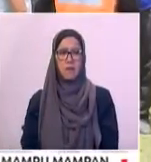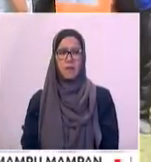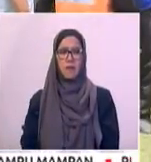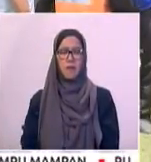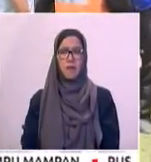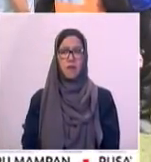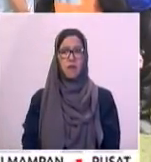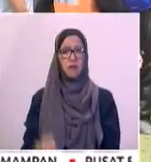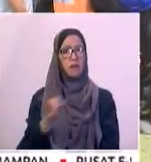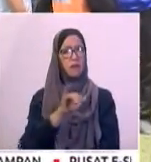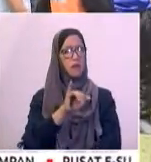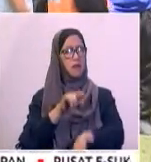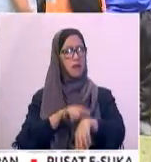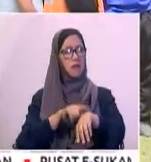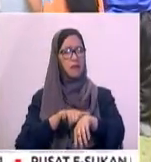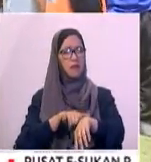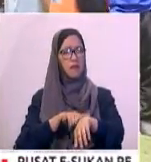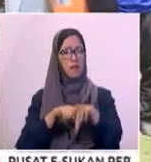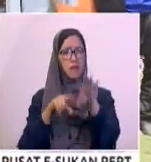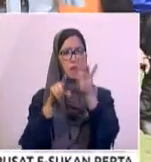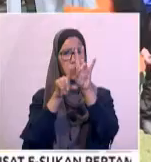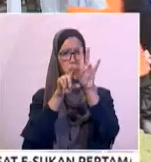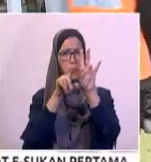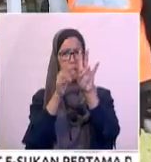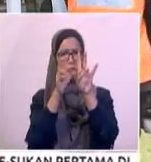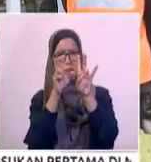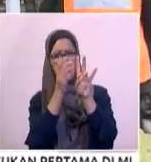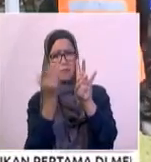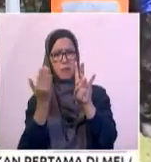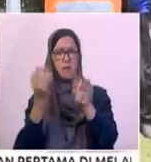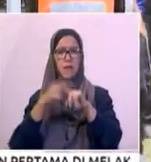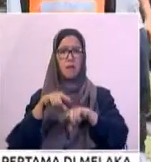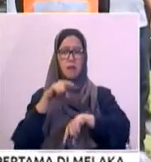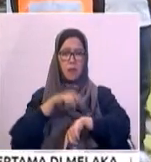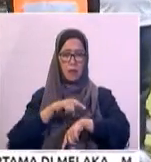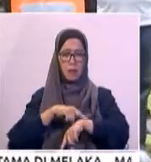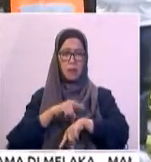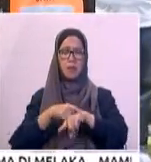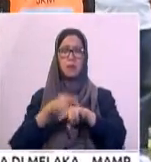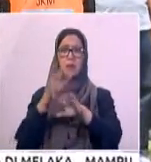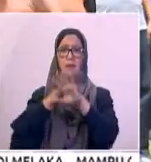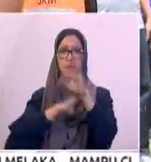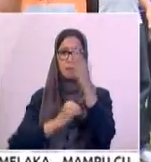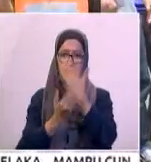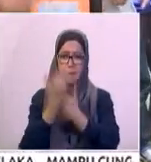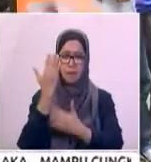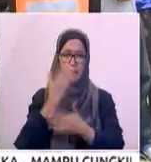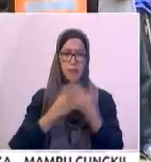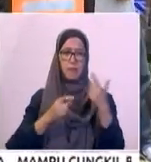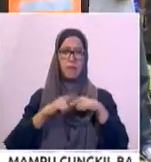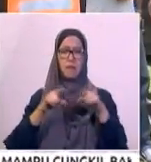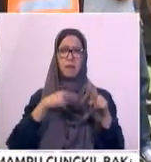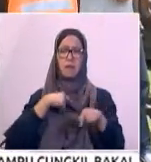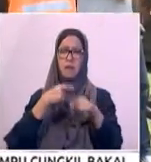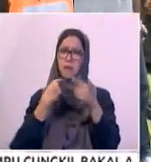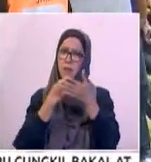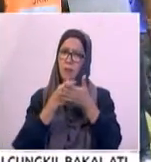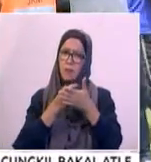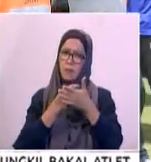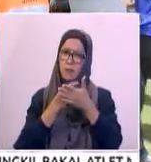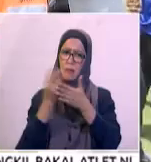Dalam lebih kurang dalam pukul 7.30 tu lah. Jadi pakcik tengah mengambil wudu. Tiba-tiba dengar bunyi atap yang paling